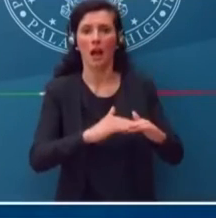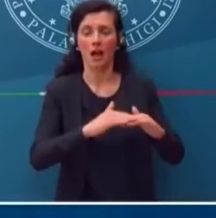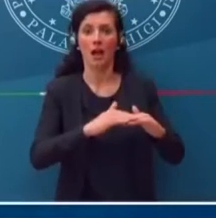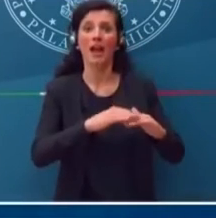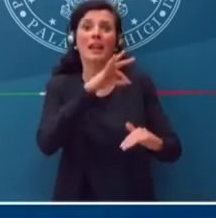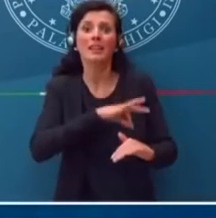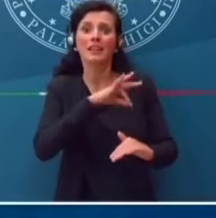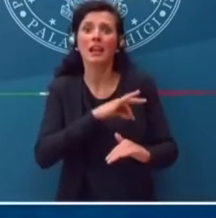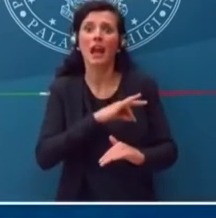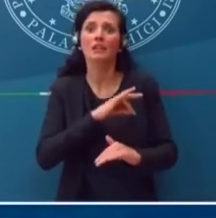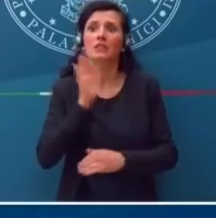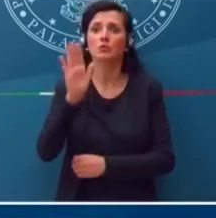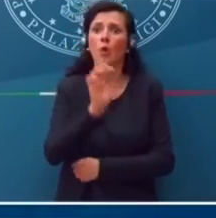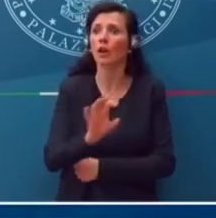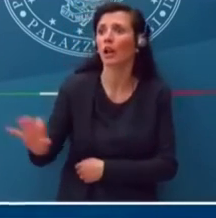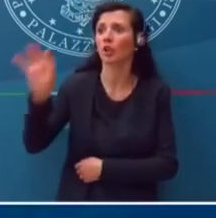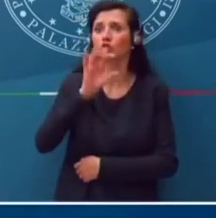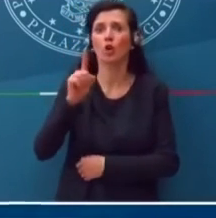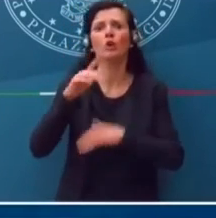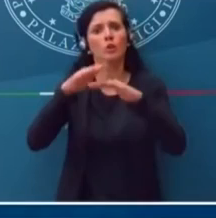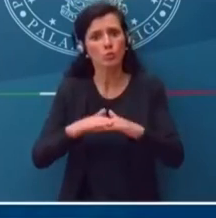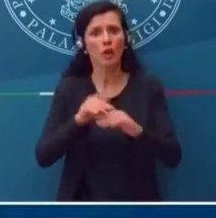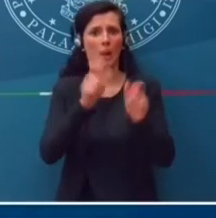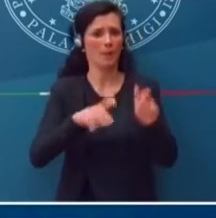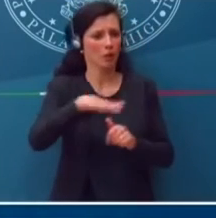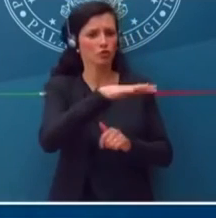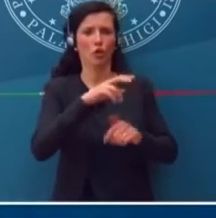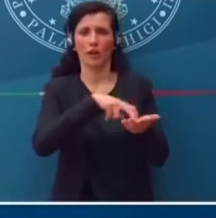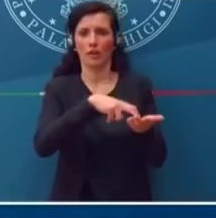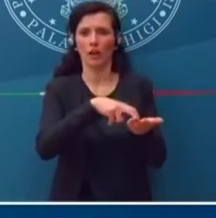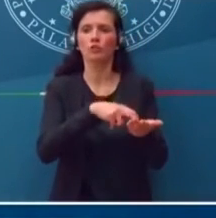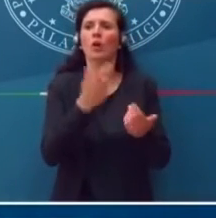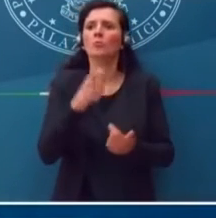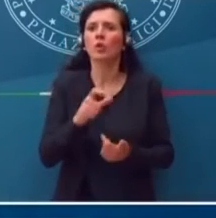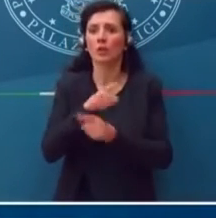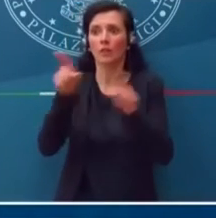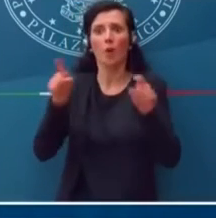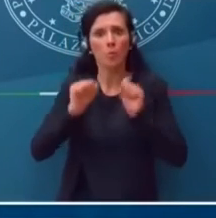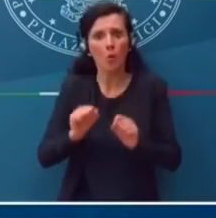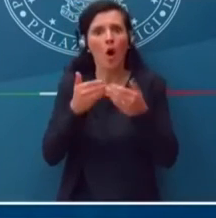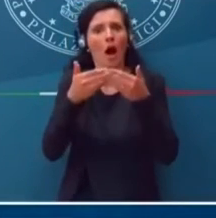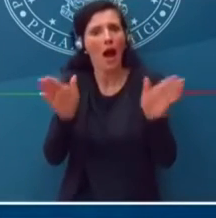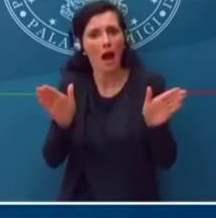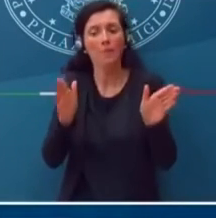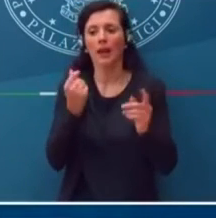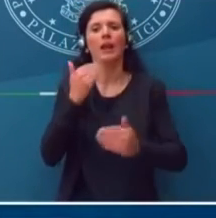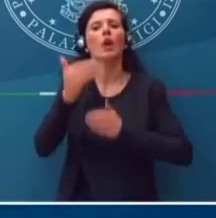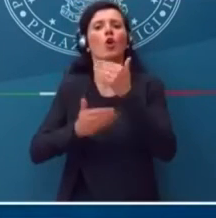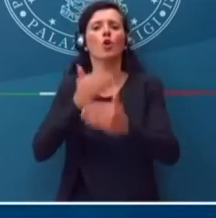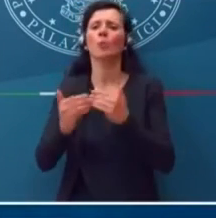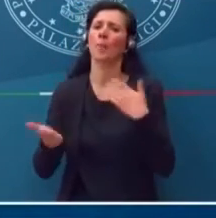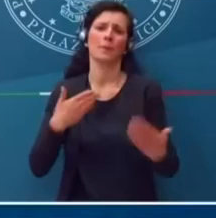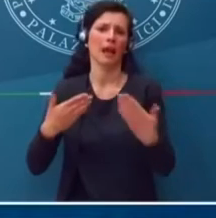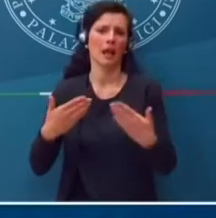delle regioni, perché come ho spiegato prima possono riaprire in sicurezza la loro economia più